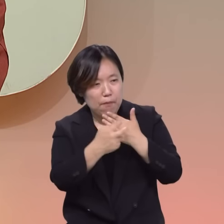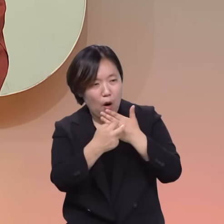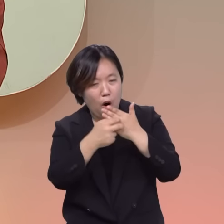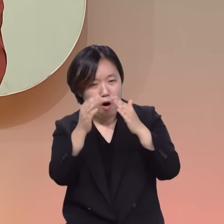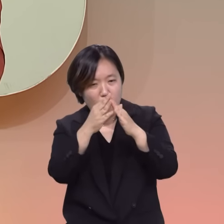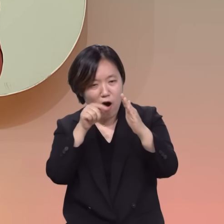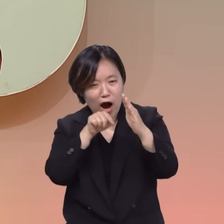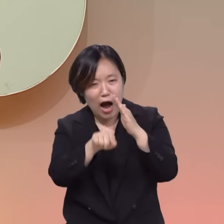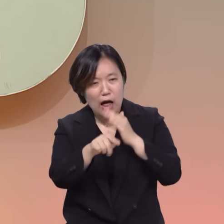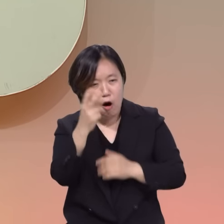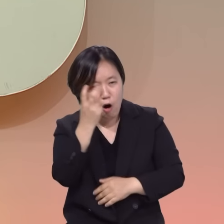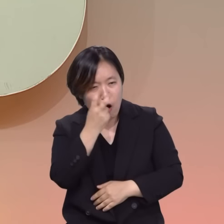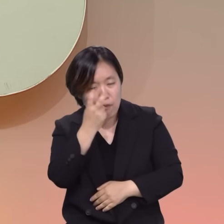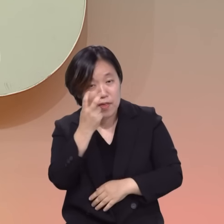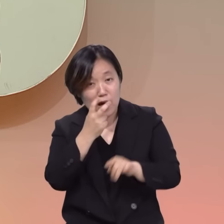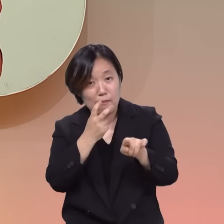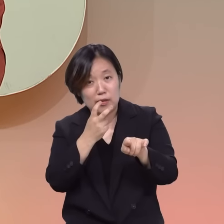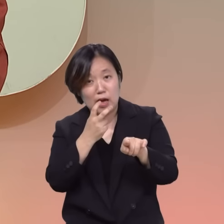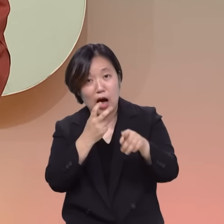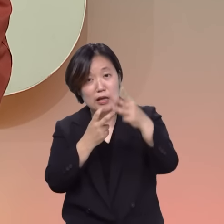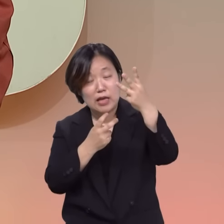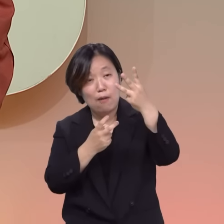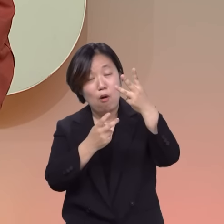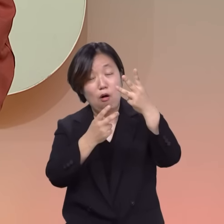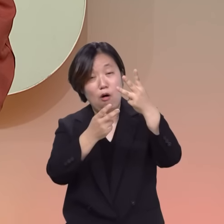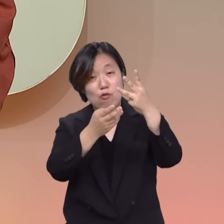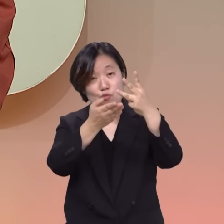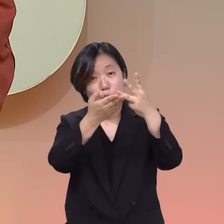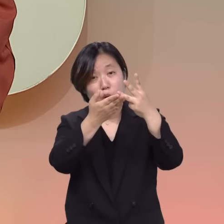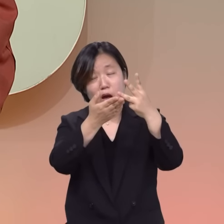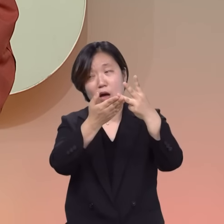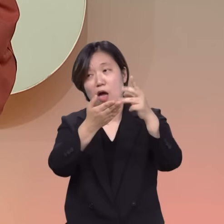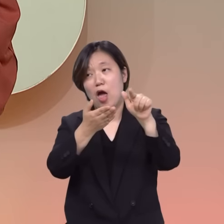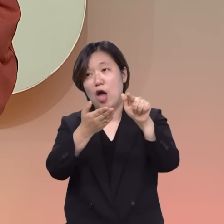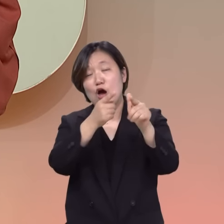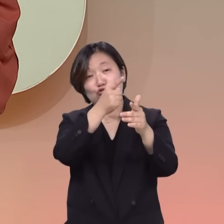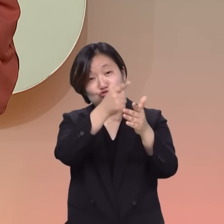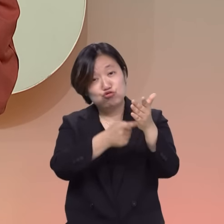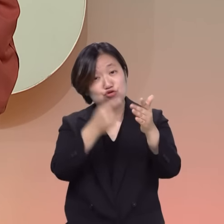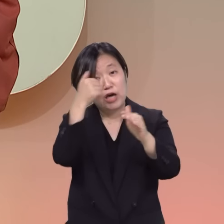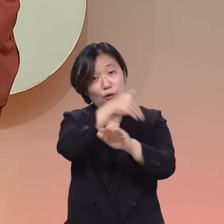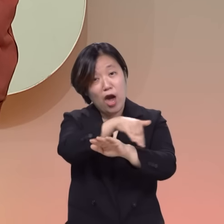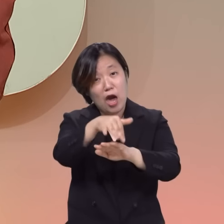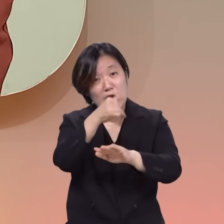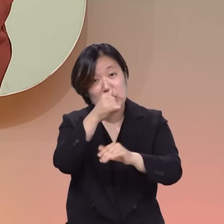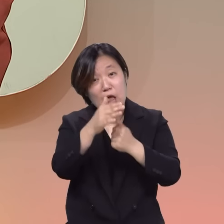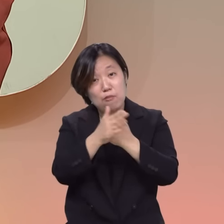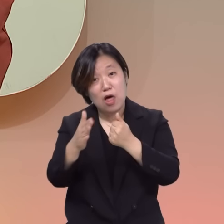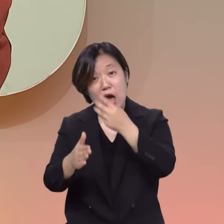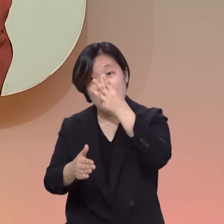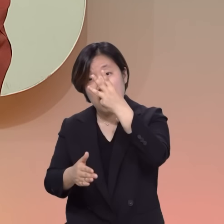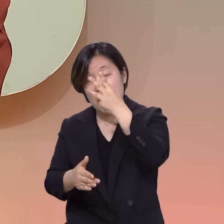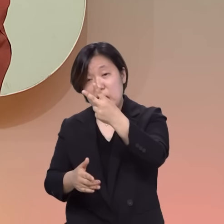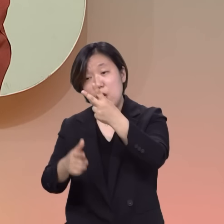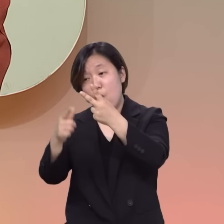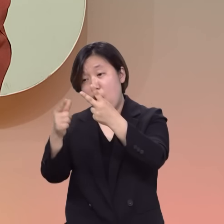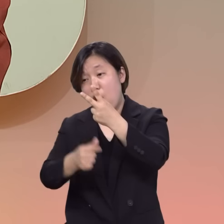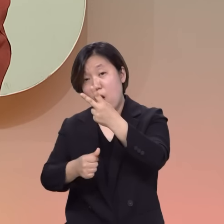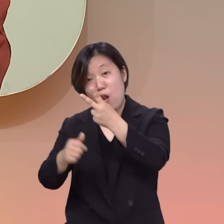병원에서 월 초에 수술을 받기로 해놓고 2월 말에 그 정밀 검진에